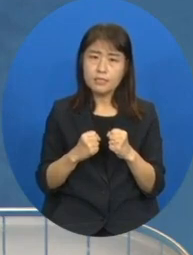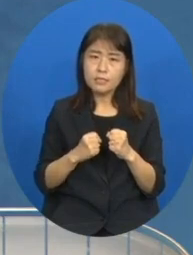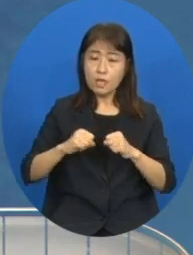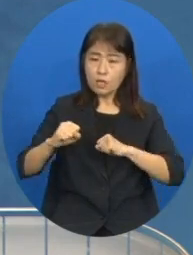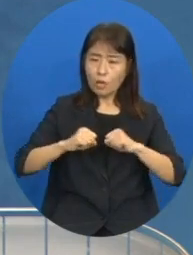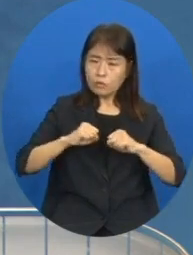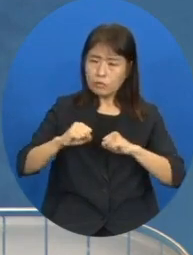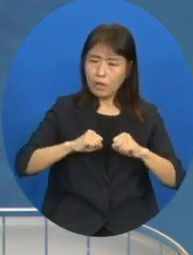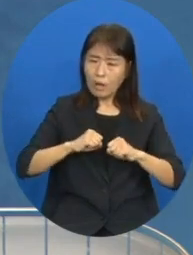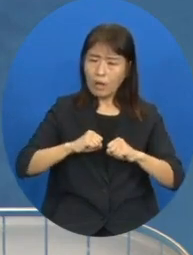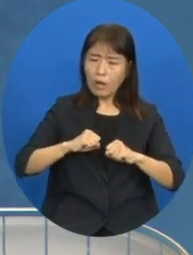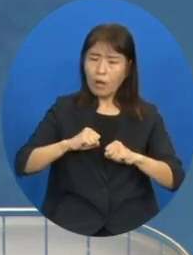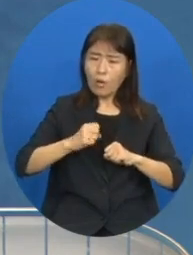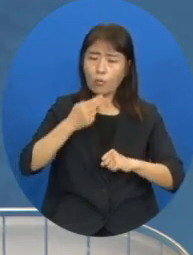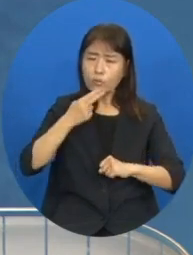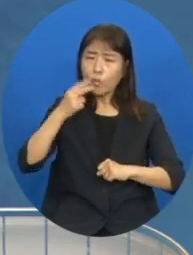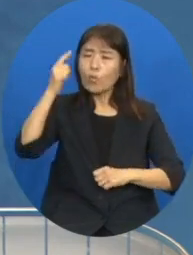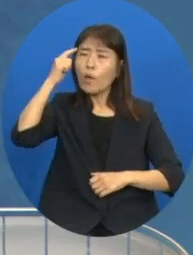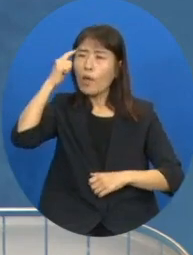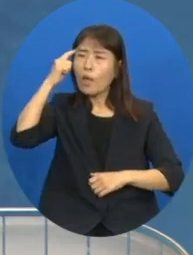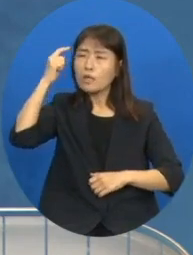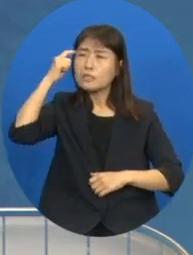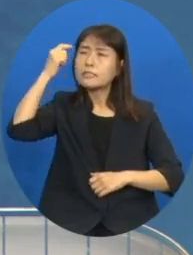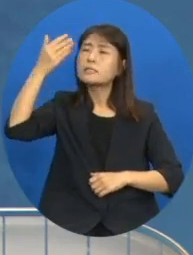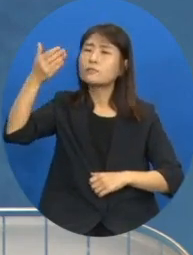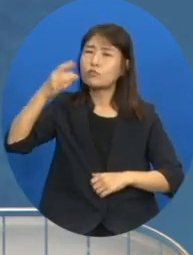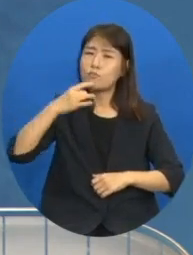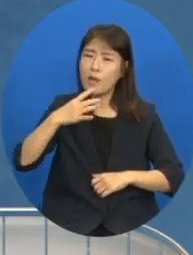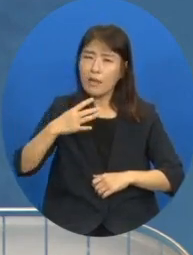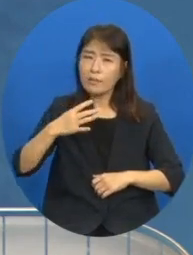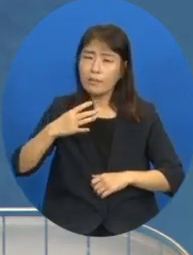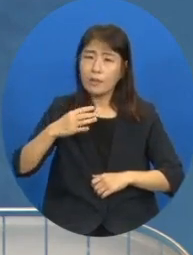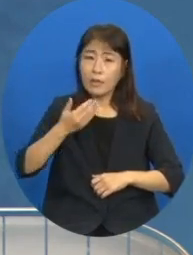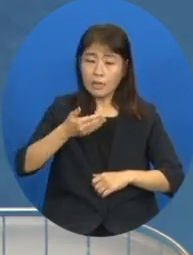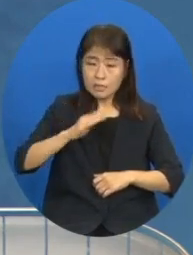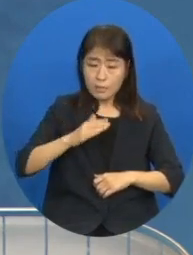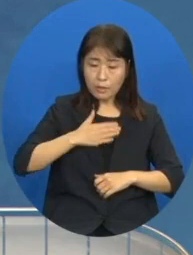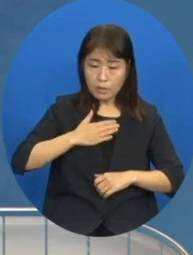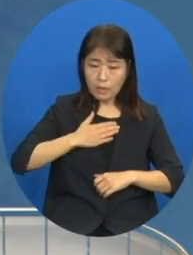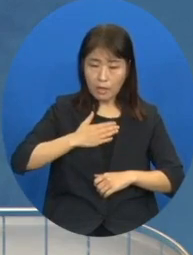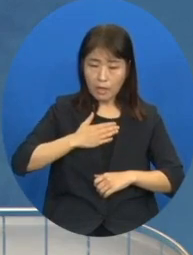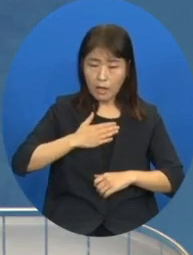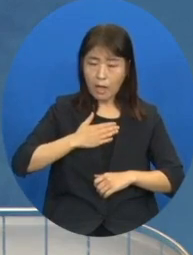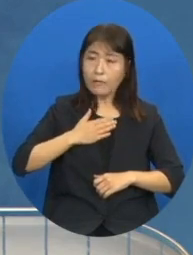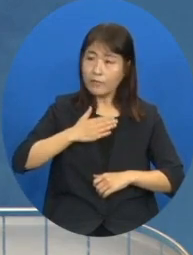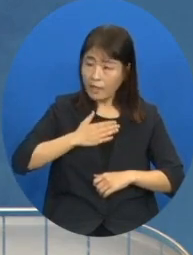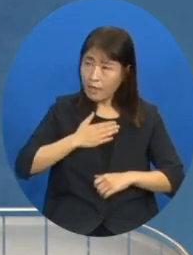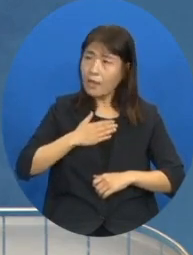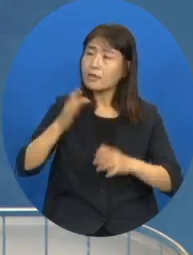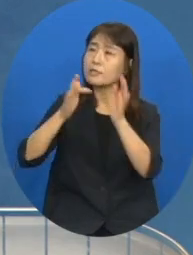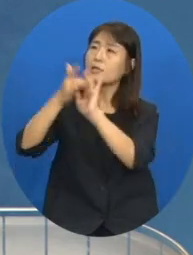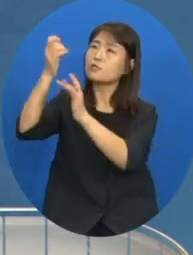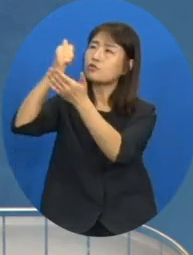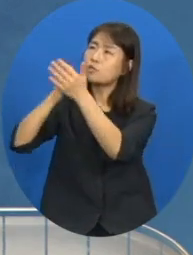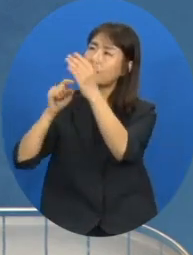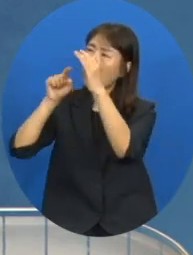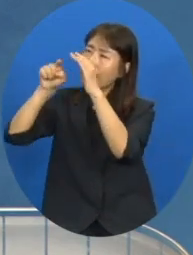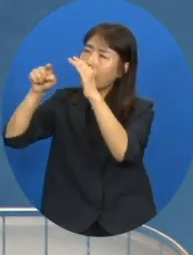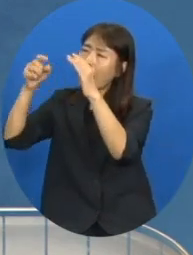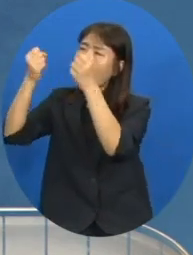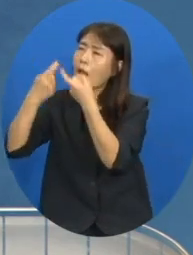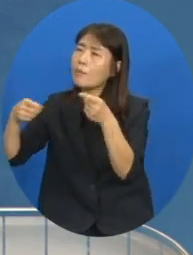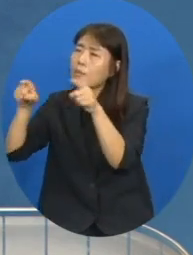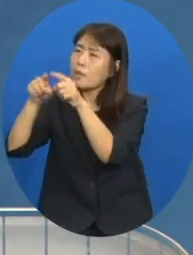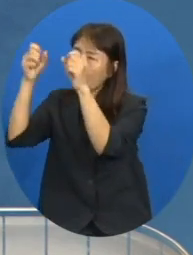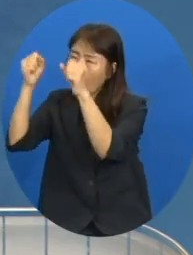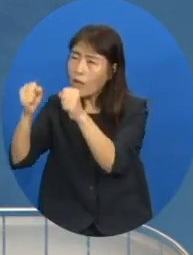하지 내가 예수님 안에 거하고 있는가 하는 문제에 대해서는 이상할 정도로